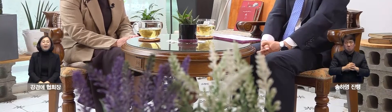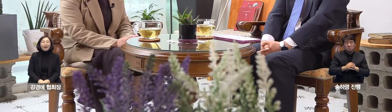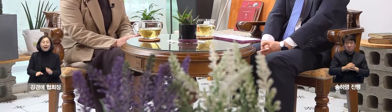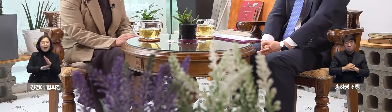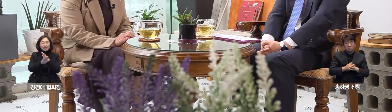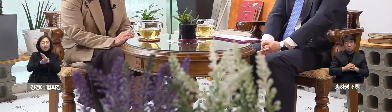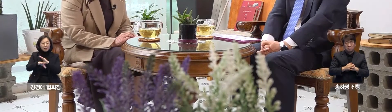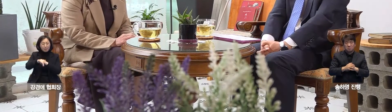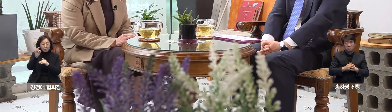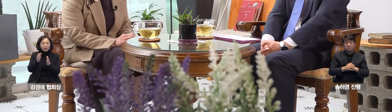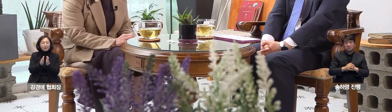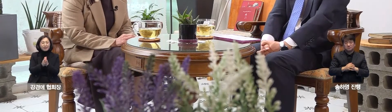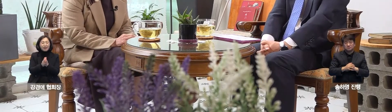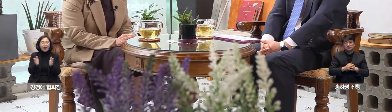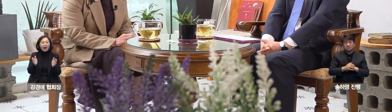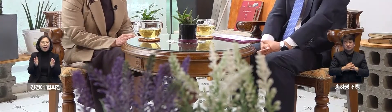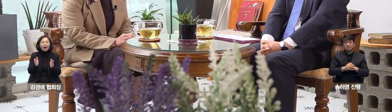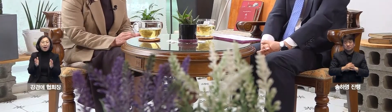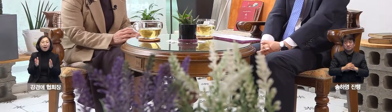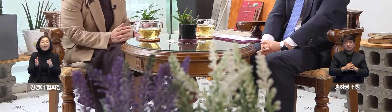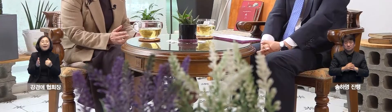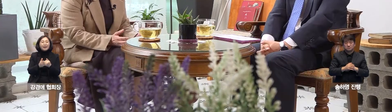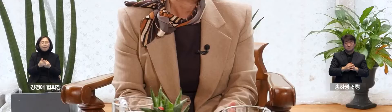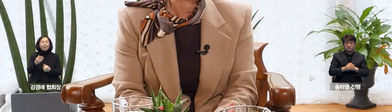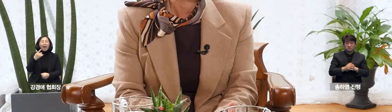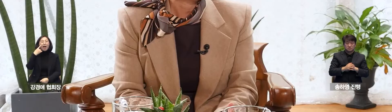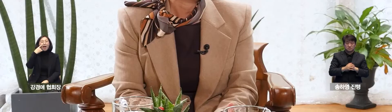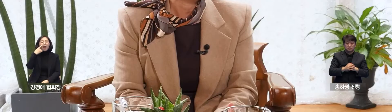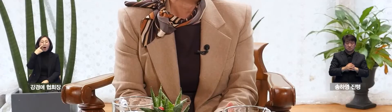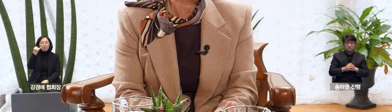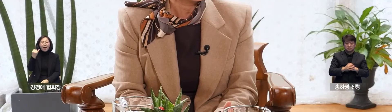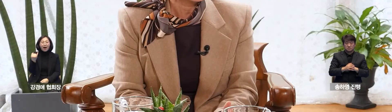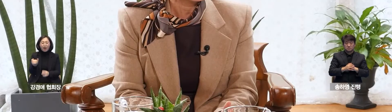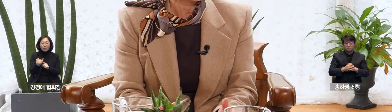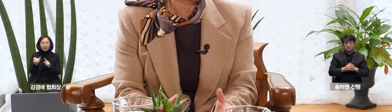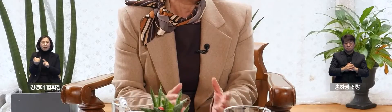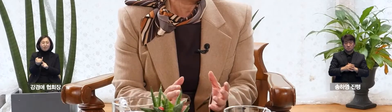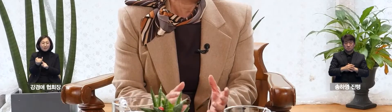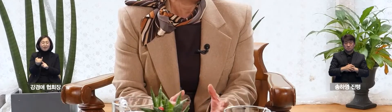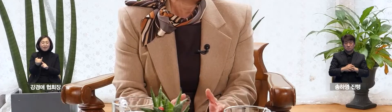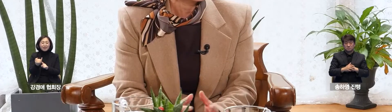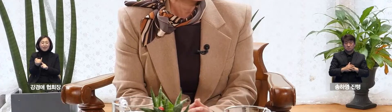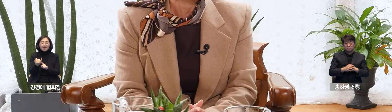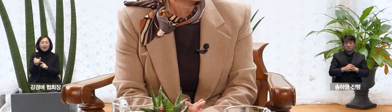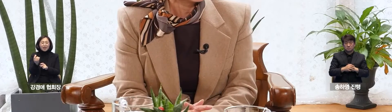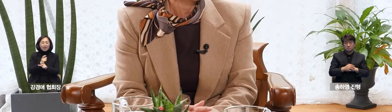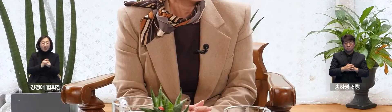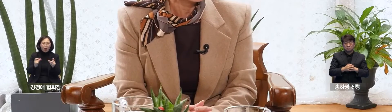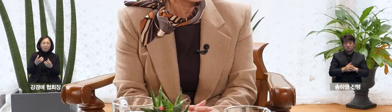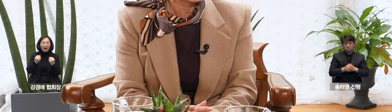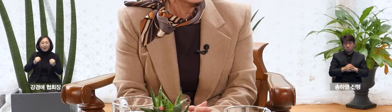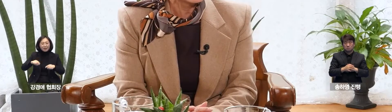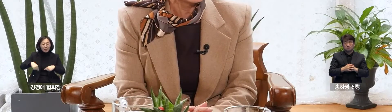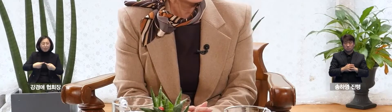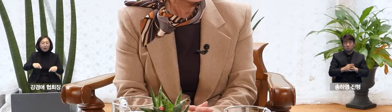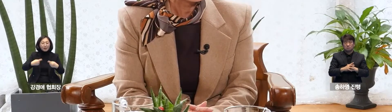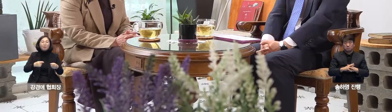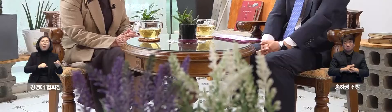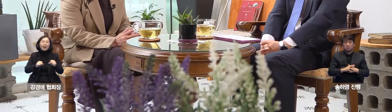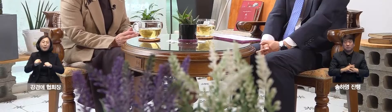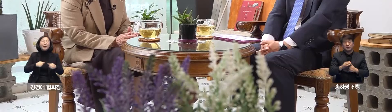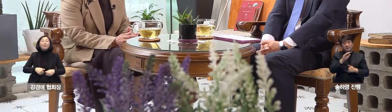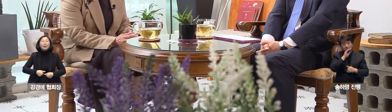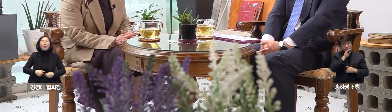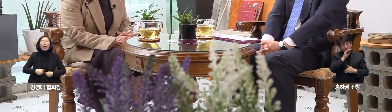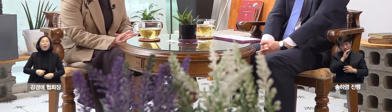시작해서 그래서 여성들이 여기에 더 많이 포진되게 한 이유가 아닐까라는 생각을 해봤고